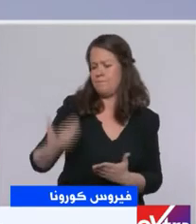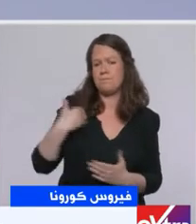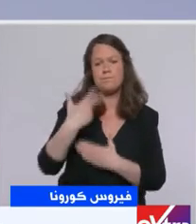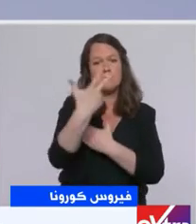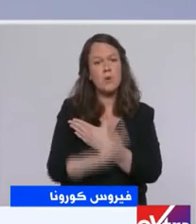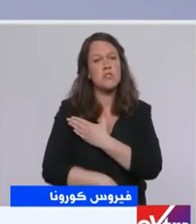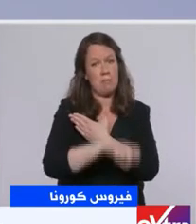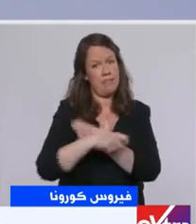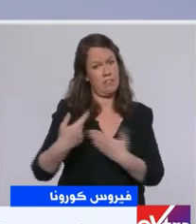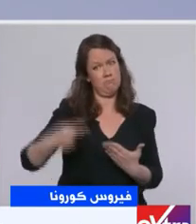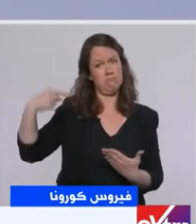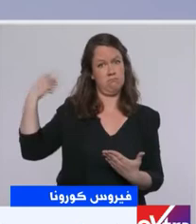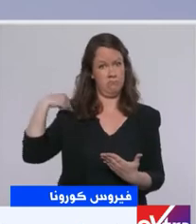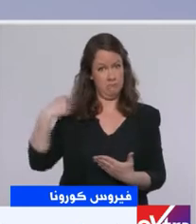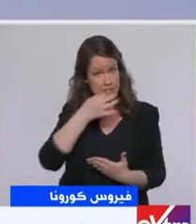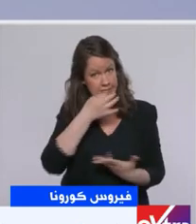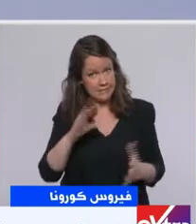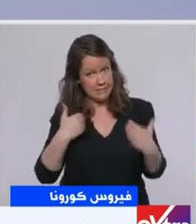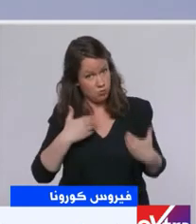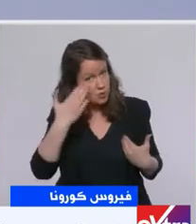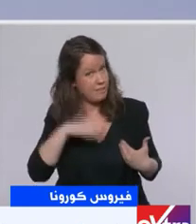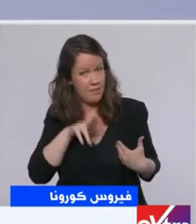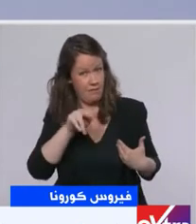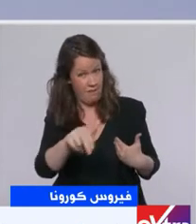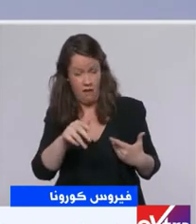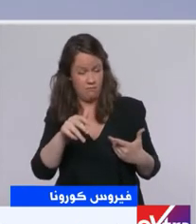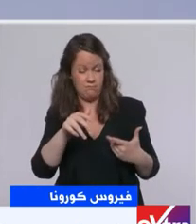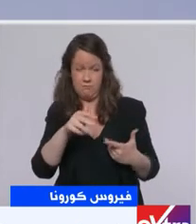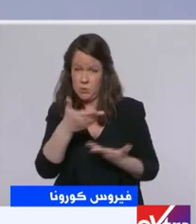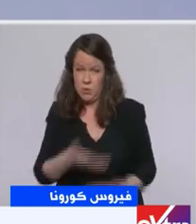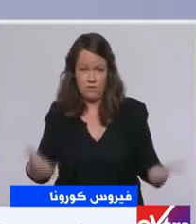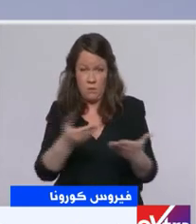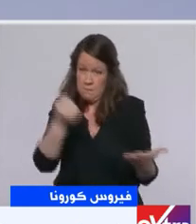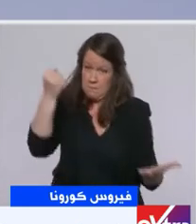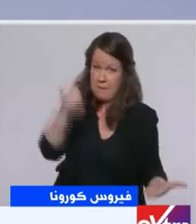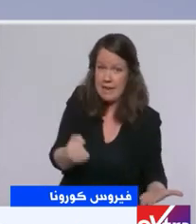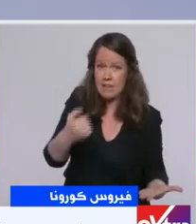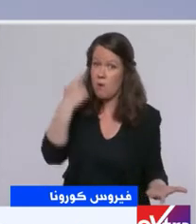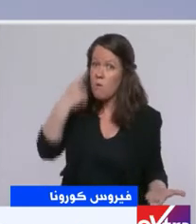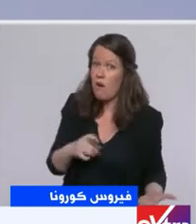تسريع وتيرة التطعيم بلقاحات كورونا خلال الفترة القادمة.